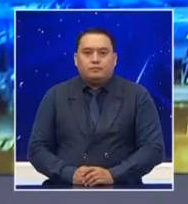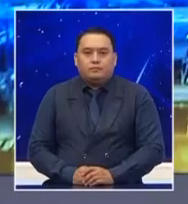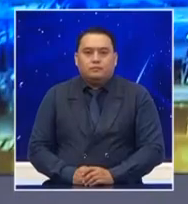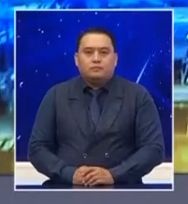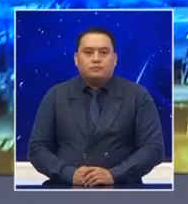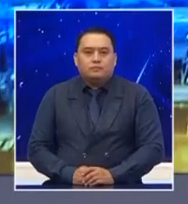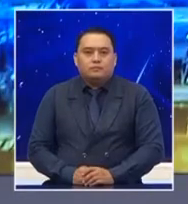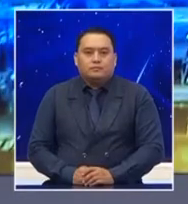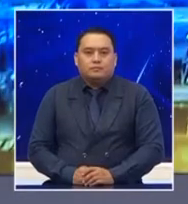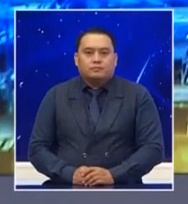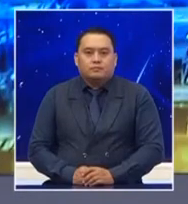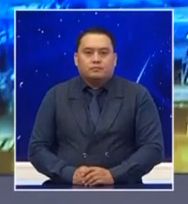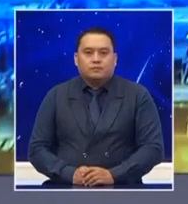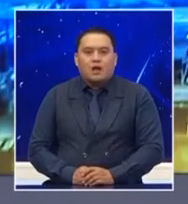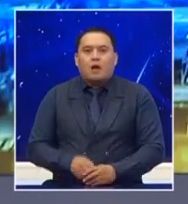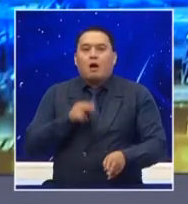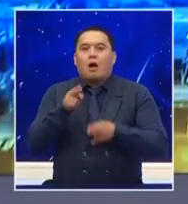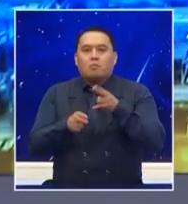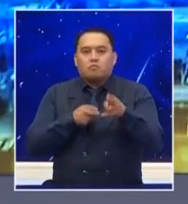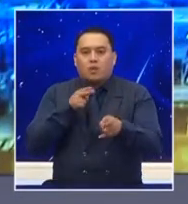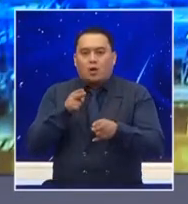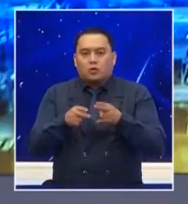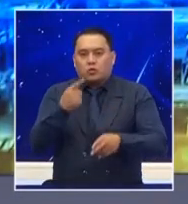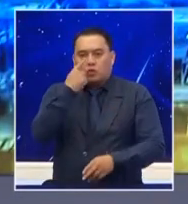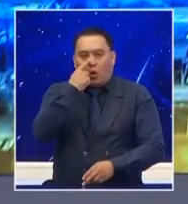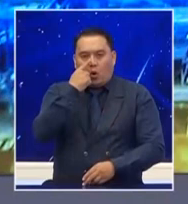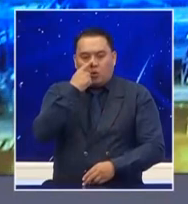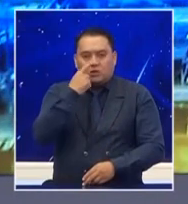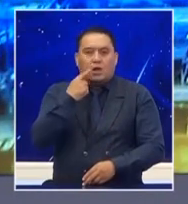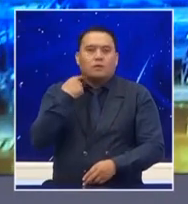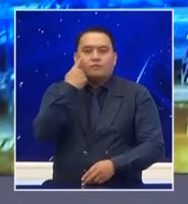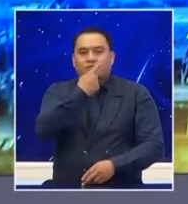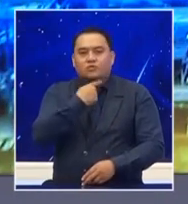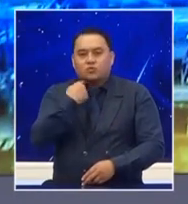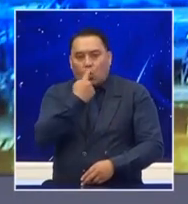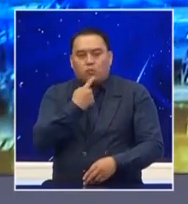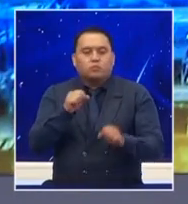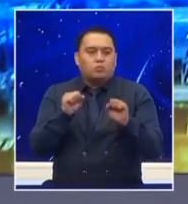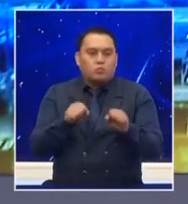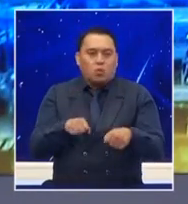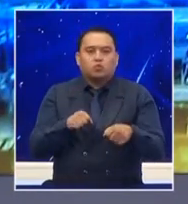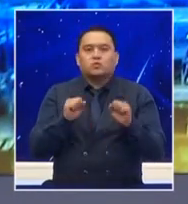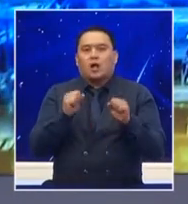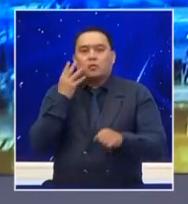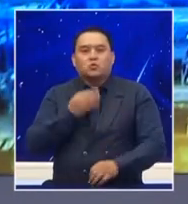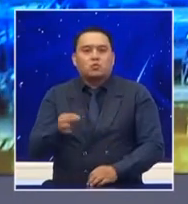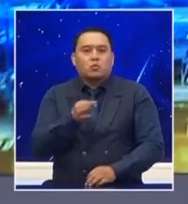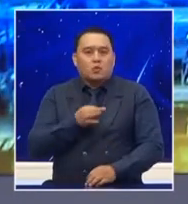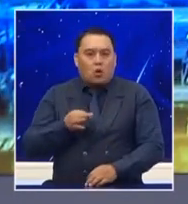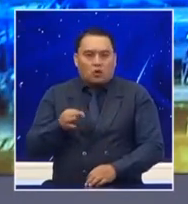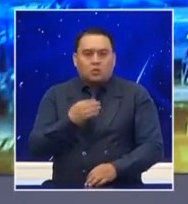В ногу со временем. Эндоскопические операции носа и околоносовых пазух теперь доступны для жителей Алматинской